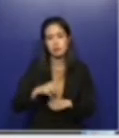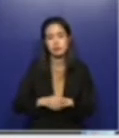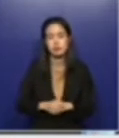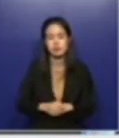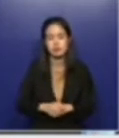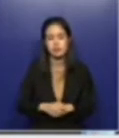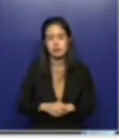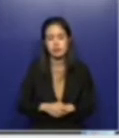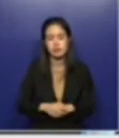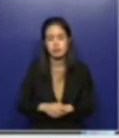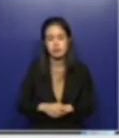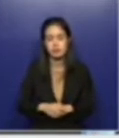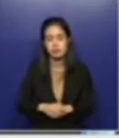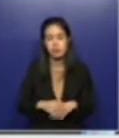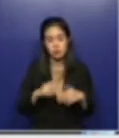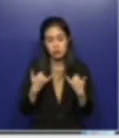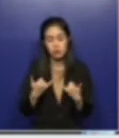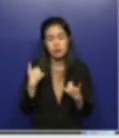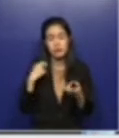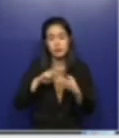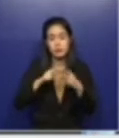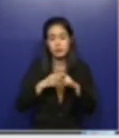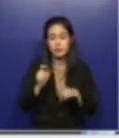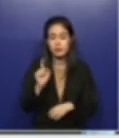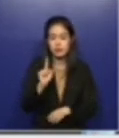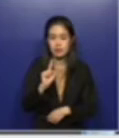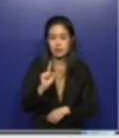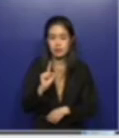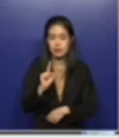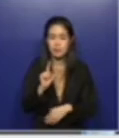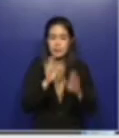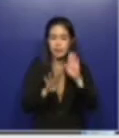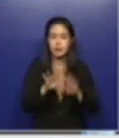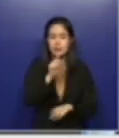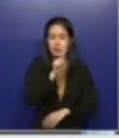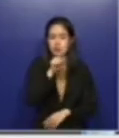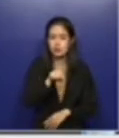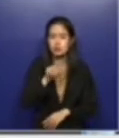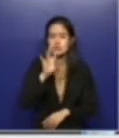ละ10 GDP ขณะนี้ 1.7 ล้านล้านนะครับ